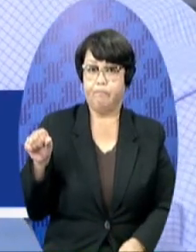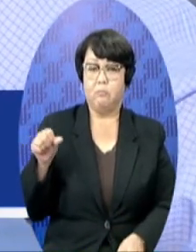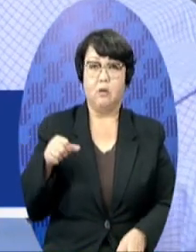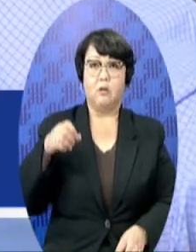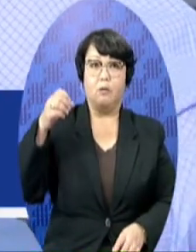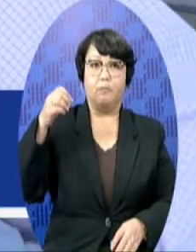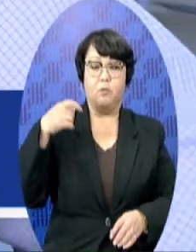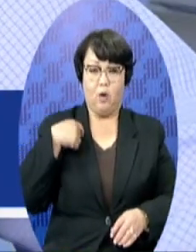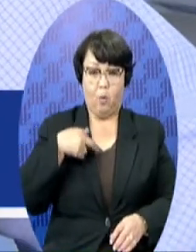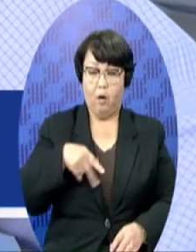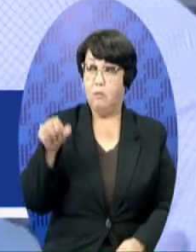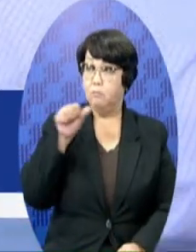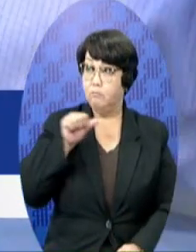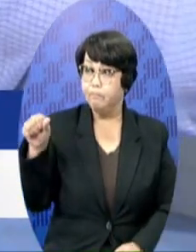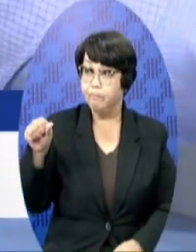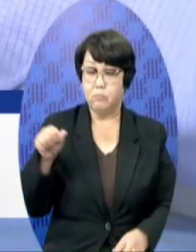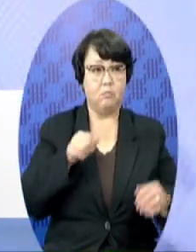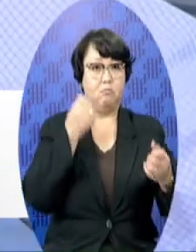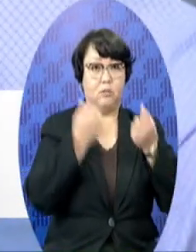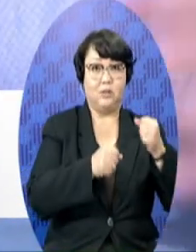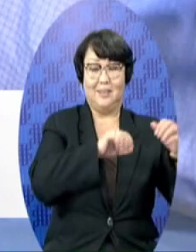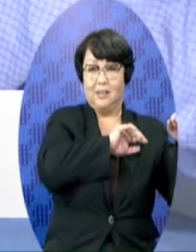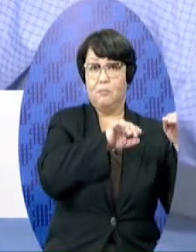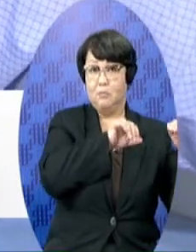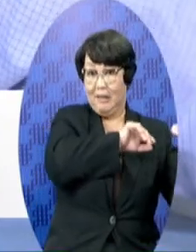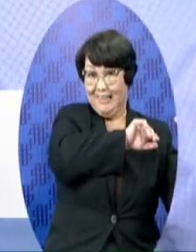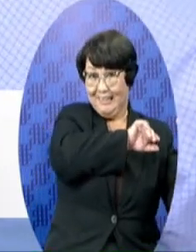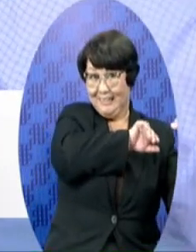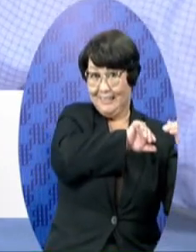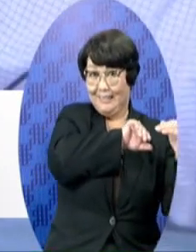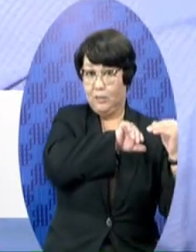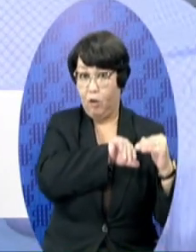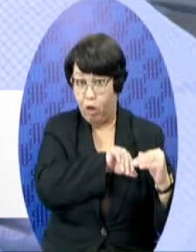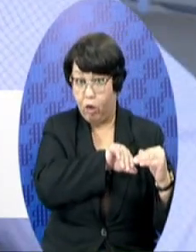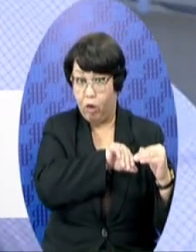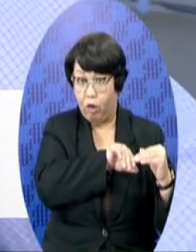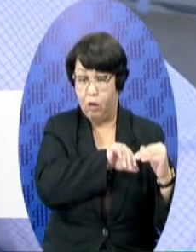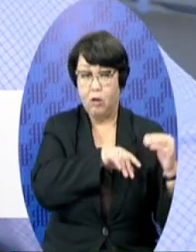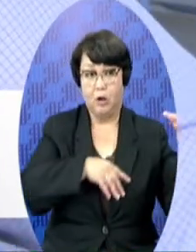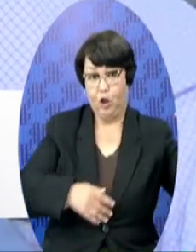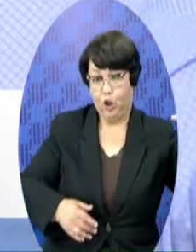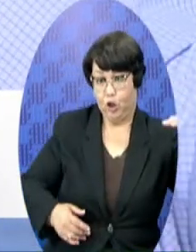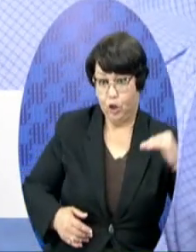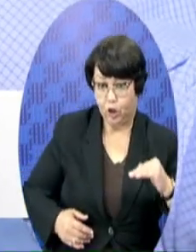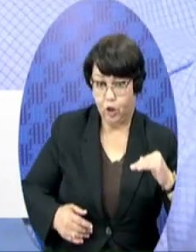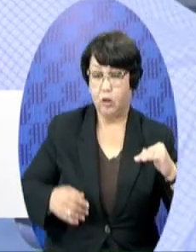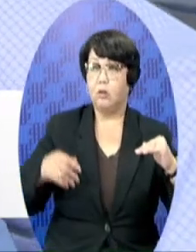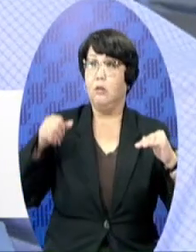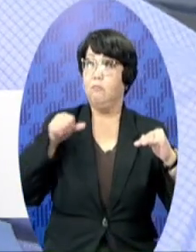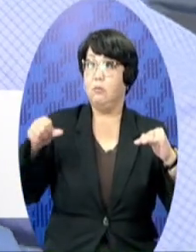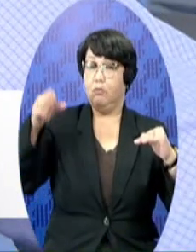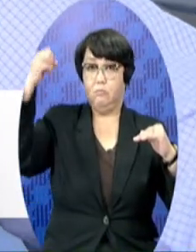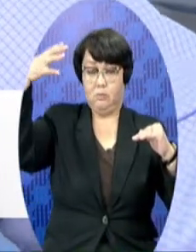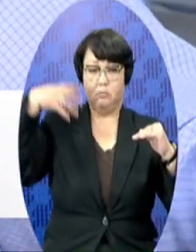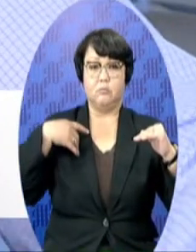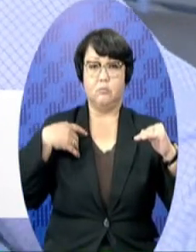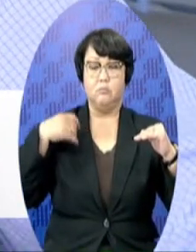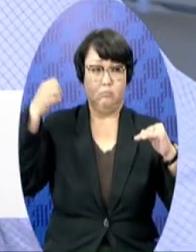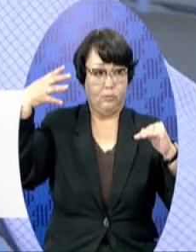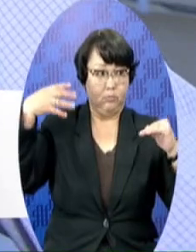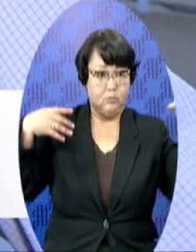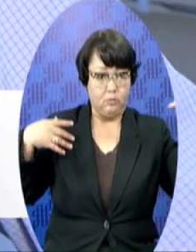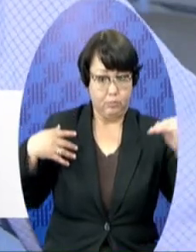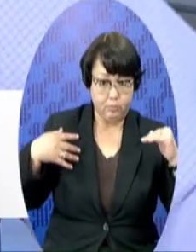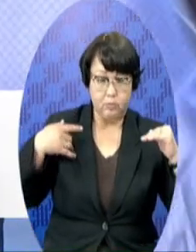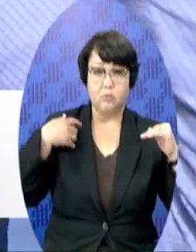зорчигч ирж конопыг дарснараа дараагийн ирж имдээ буюу дараагийн гурван дээр явганы гэрэл солигдно. А ирж явган зорчигч санал өгөө буюу коноп